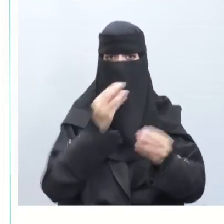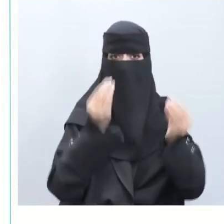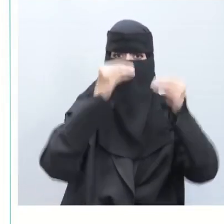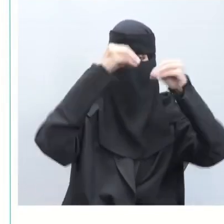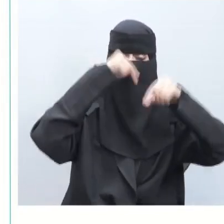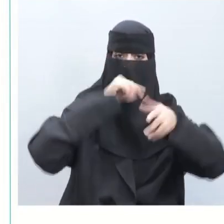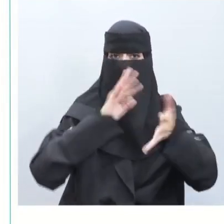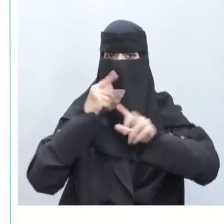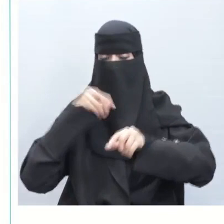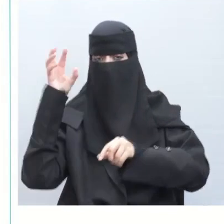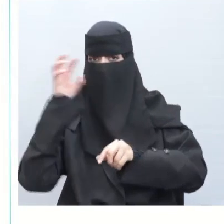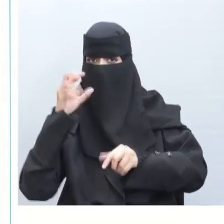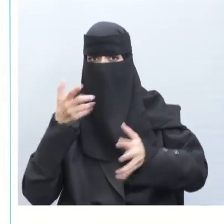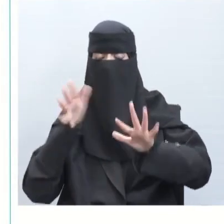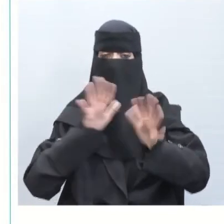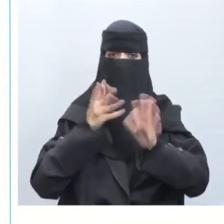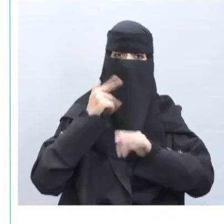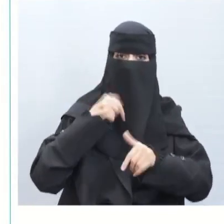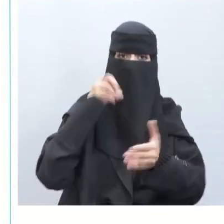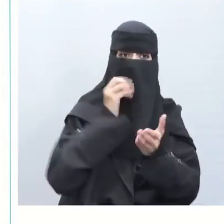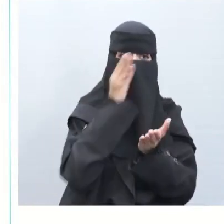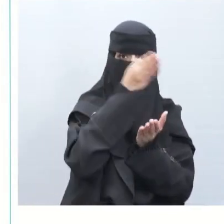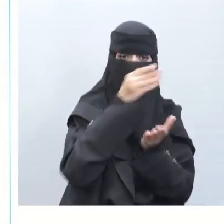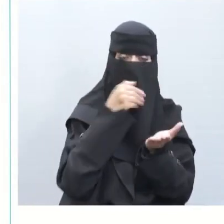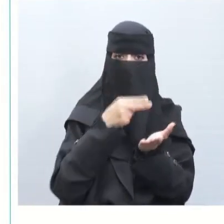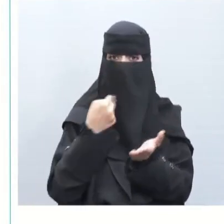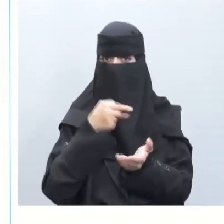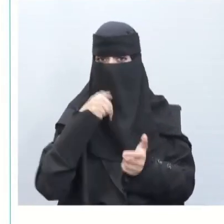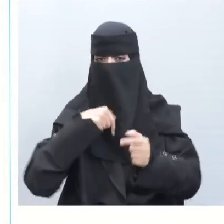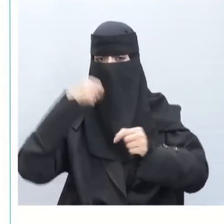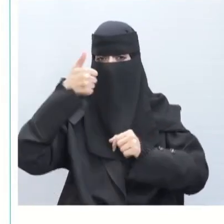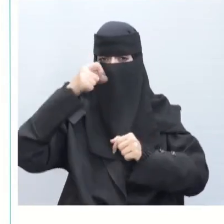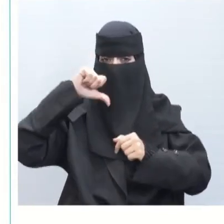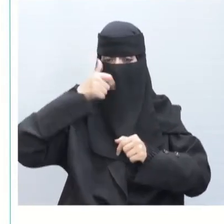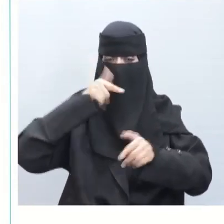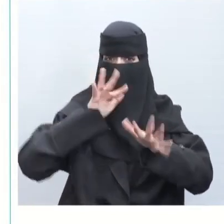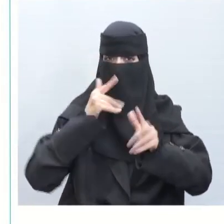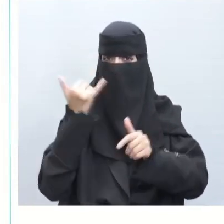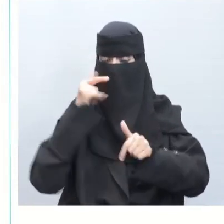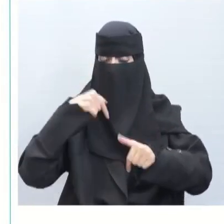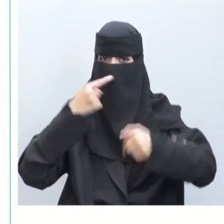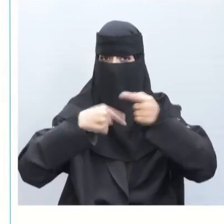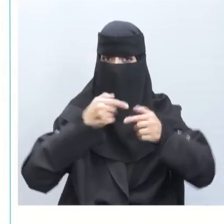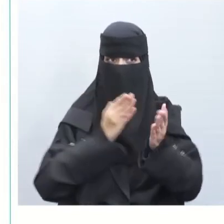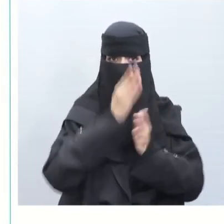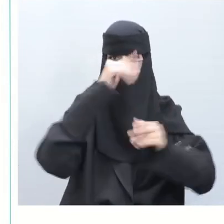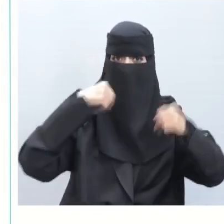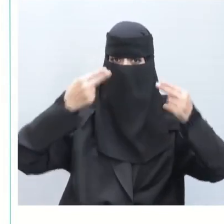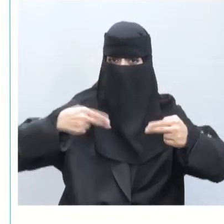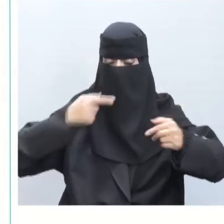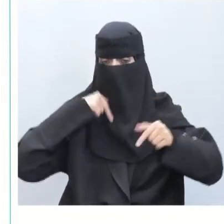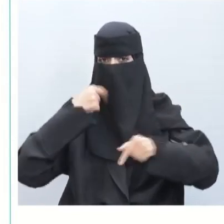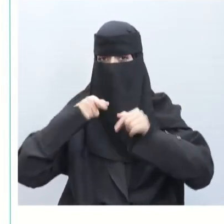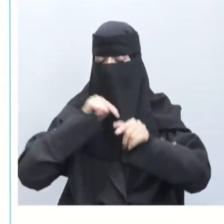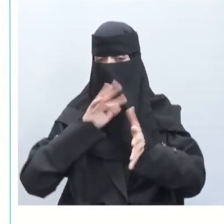يكون الشركه قد يكون الجهات الحكوميه وايضا تقييم اهميه ان تكون الفعاليه مستدامه ومستمره